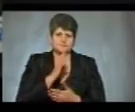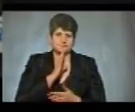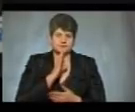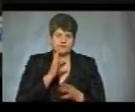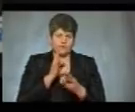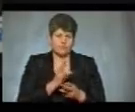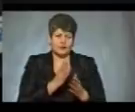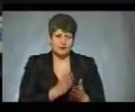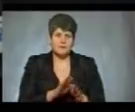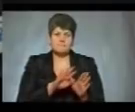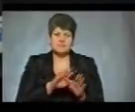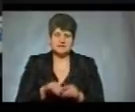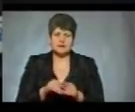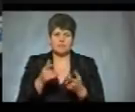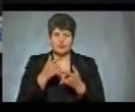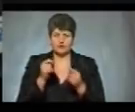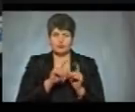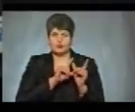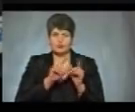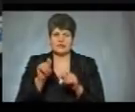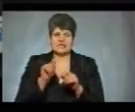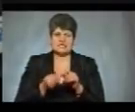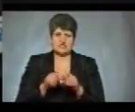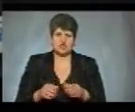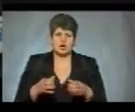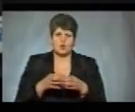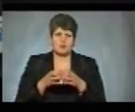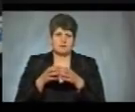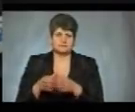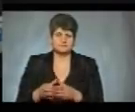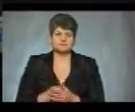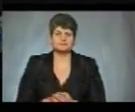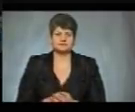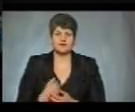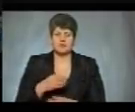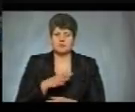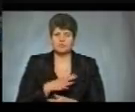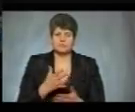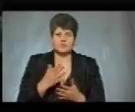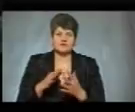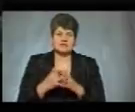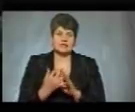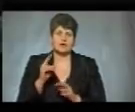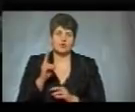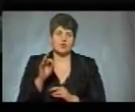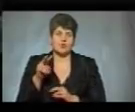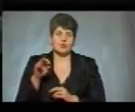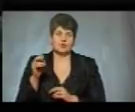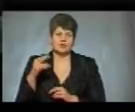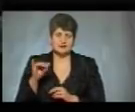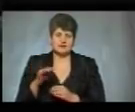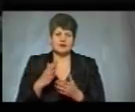Після повідомлення у село виїхала слідча група. Нами було встановлено, що в селі Колодіївка є